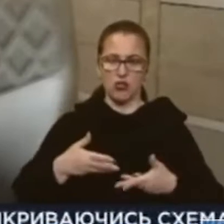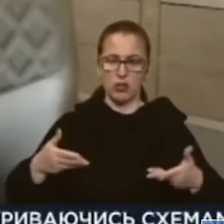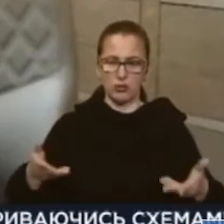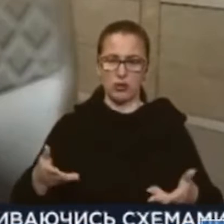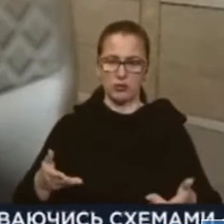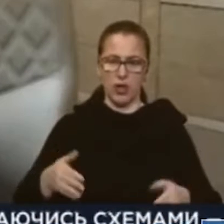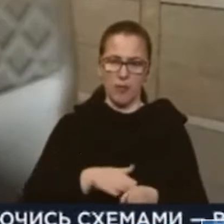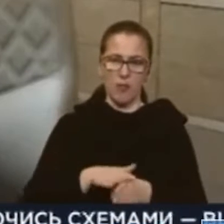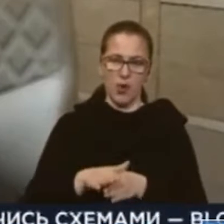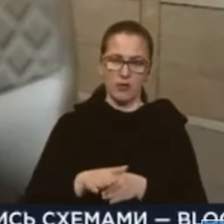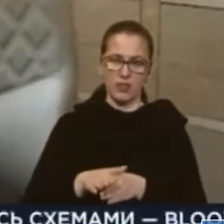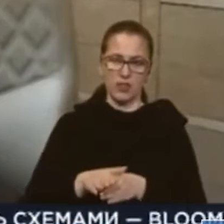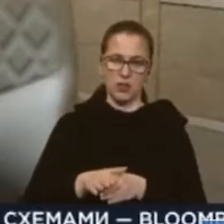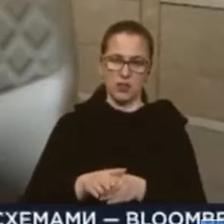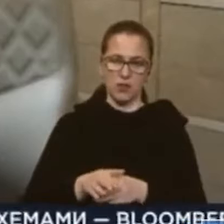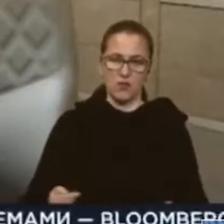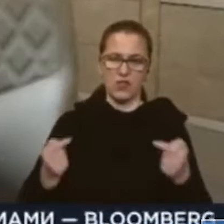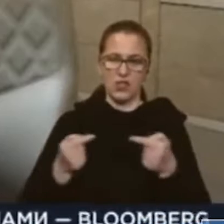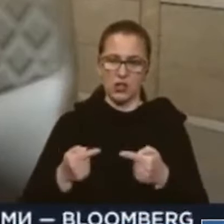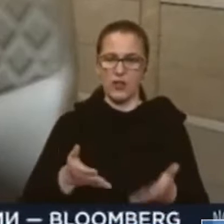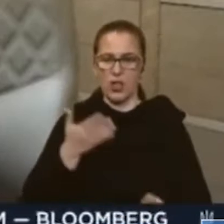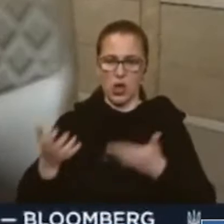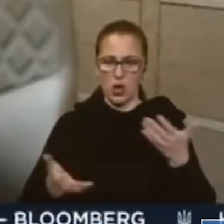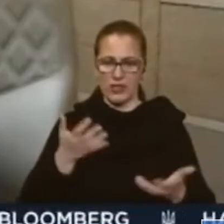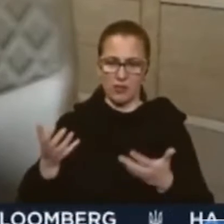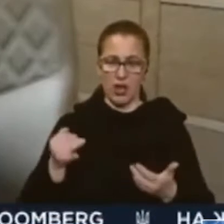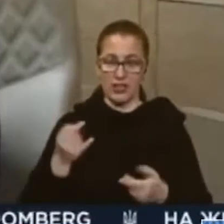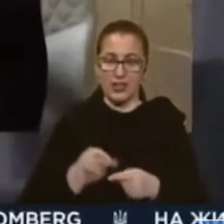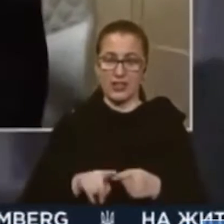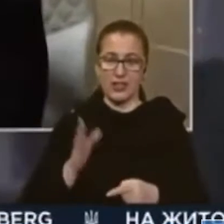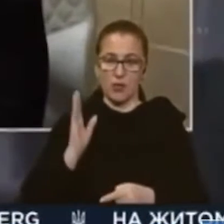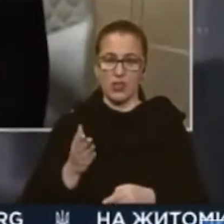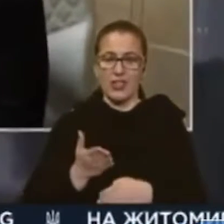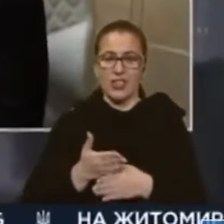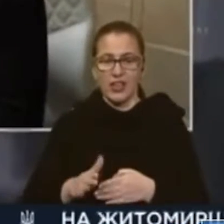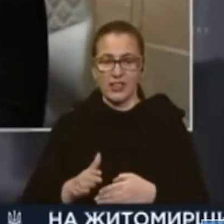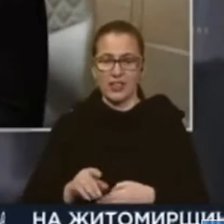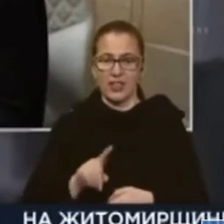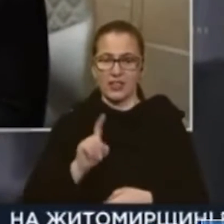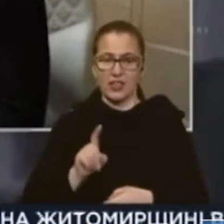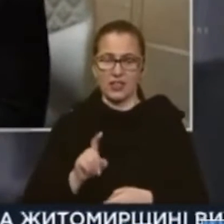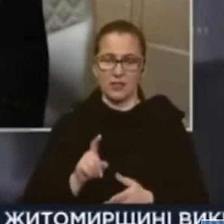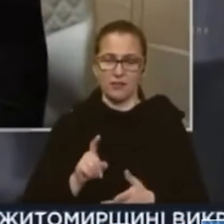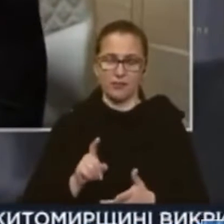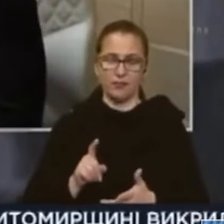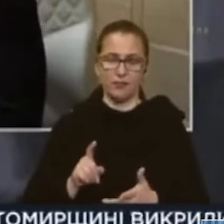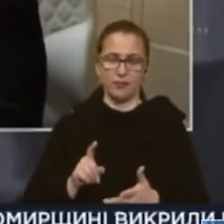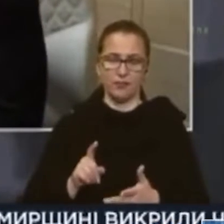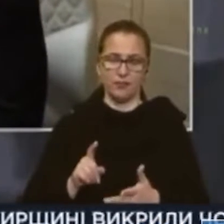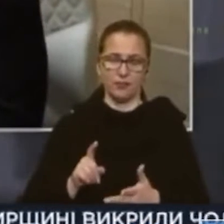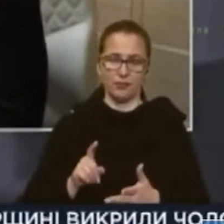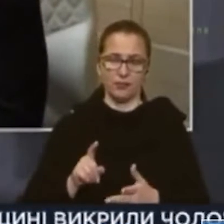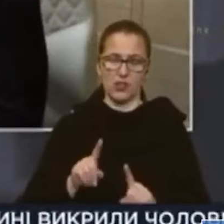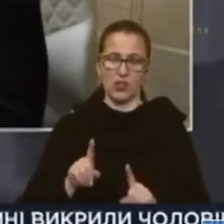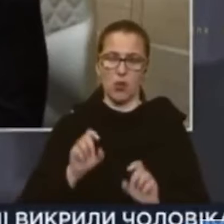ми повністю встановили, розібрали. І це буде лише частина з того, що найперша доступність і